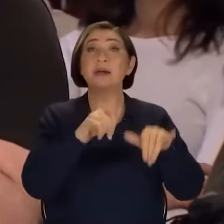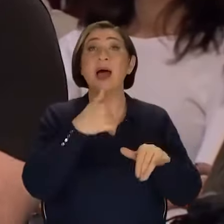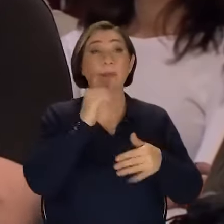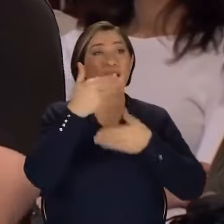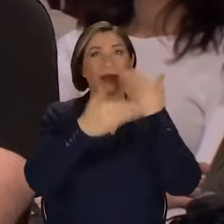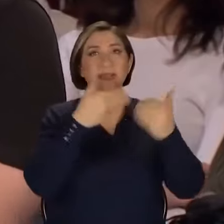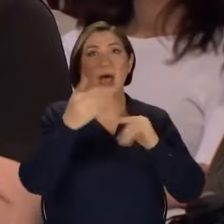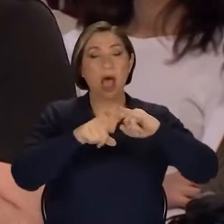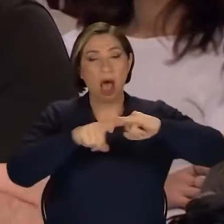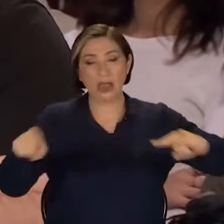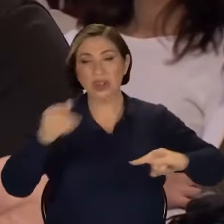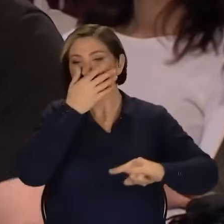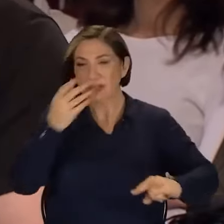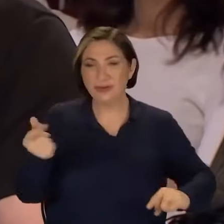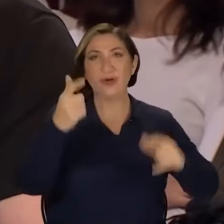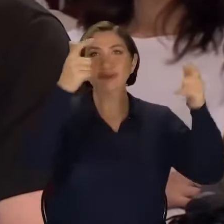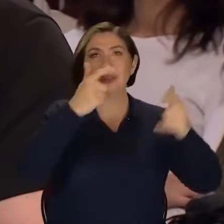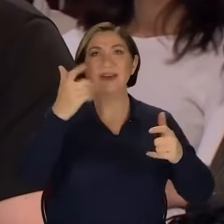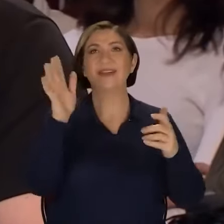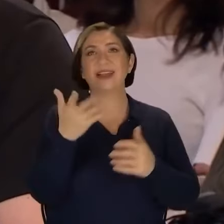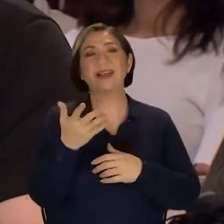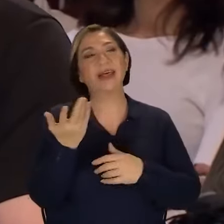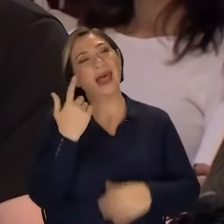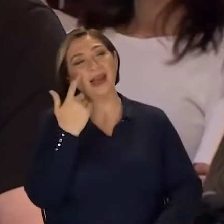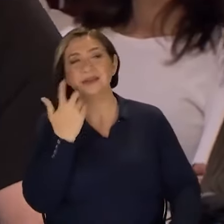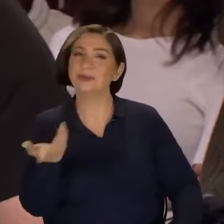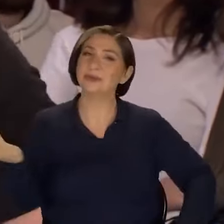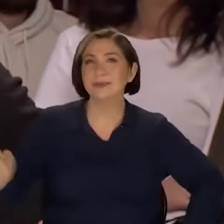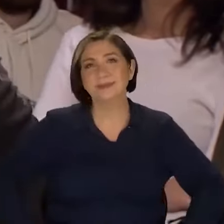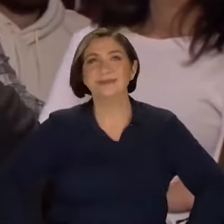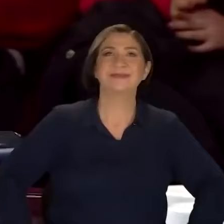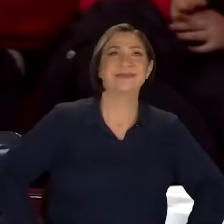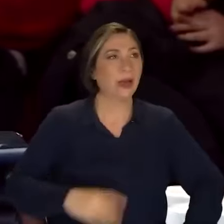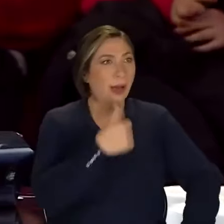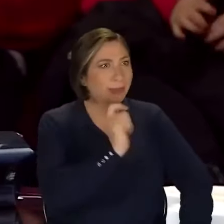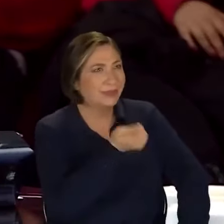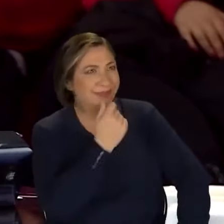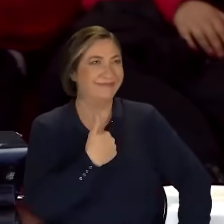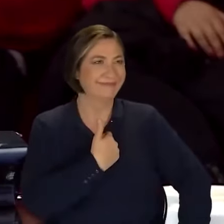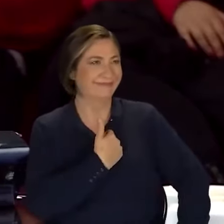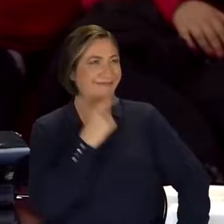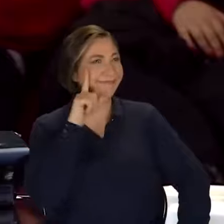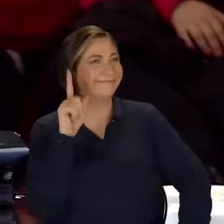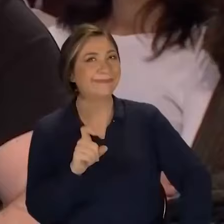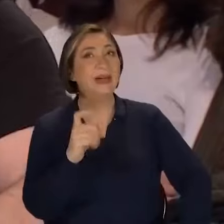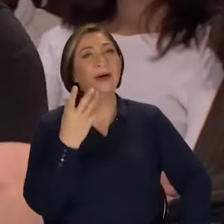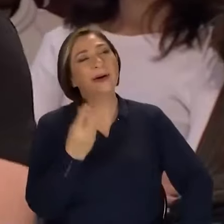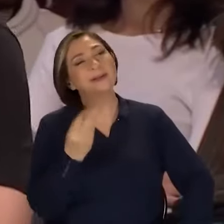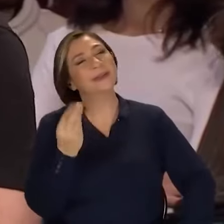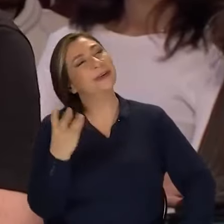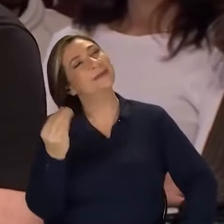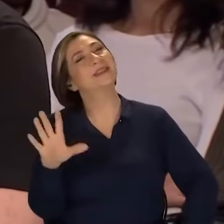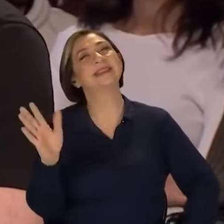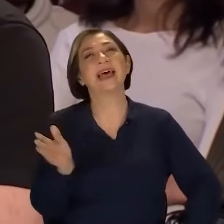anlattım Halıcı var kaçırılıyor falan hayırlısı olsun dedi yani Olursa olur